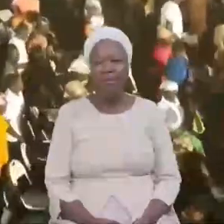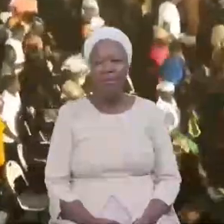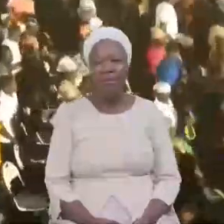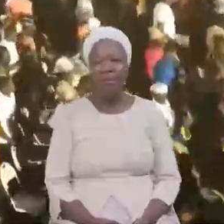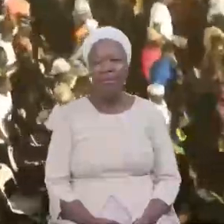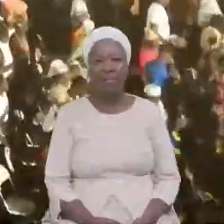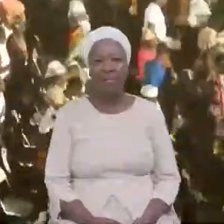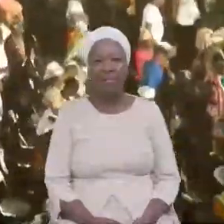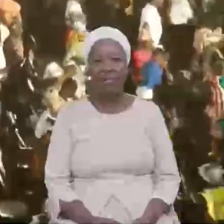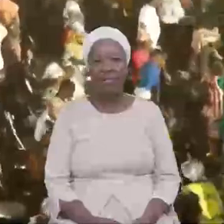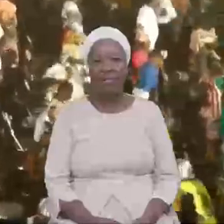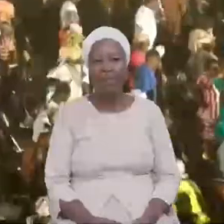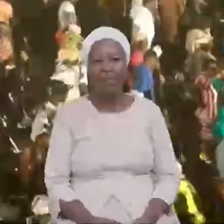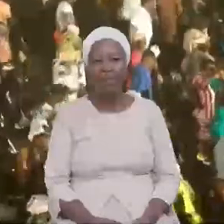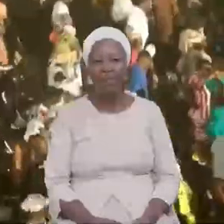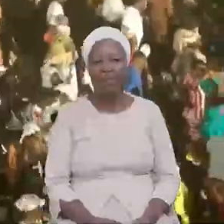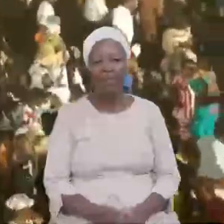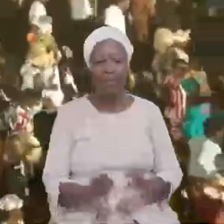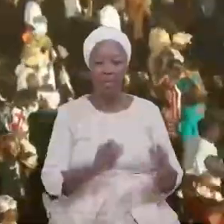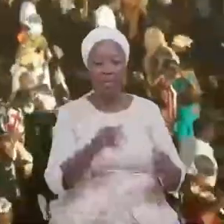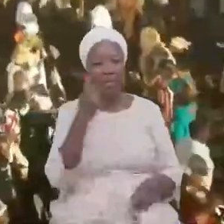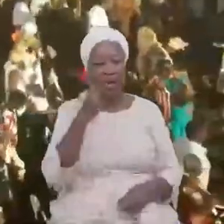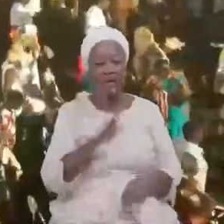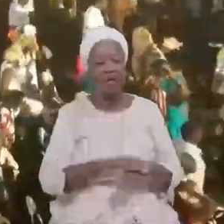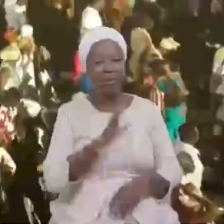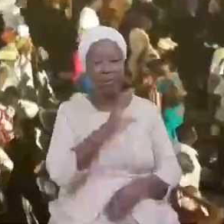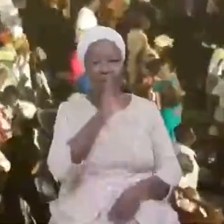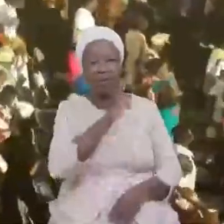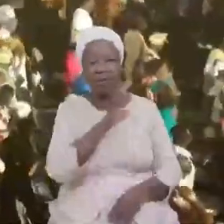placez votre foi, placez vos regards sur Christ ce soir.